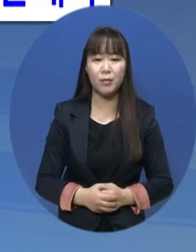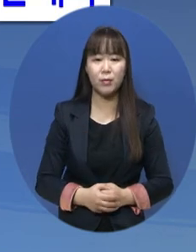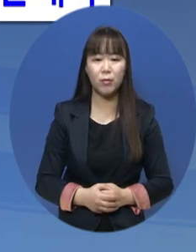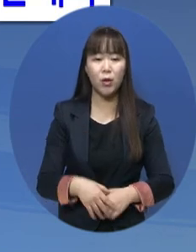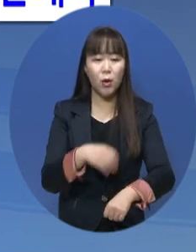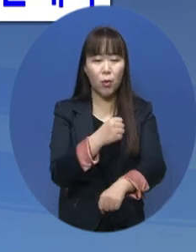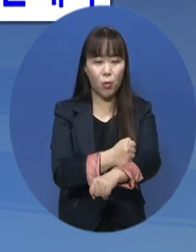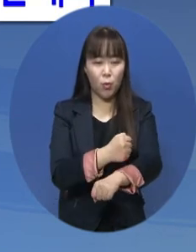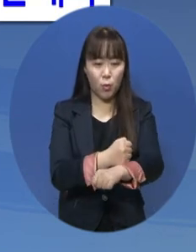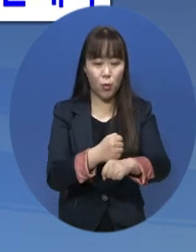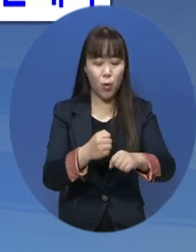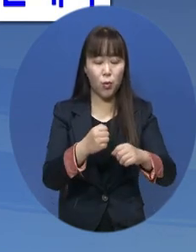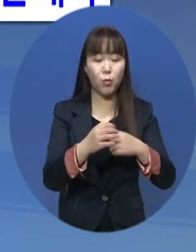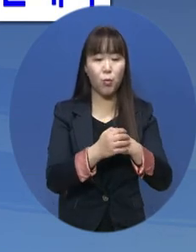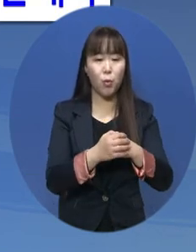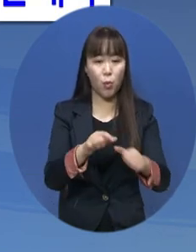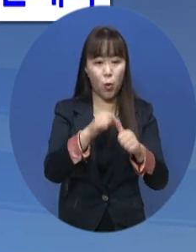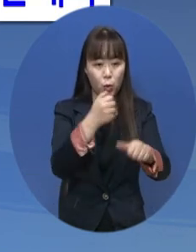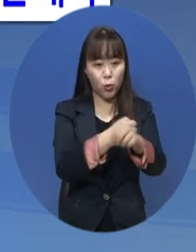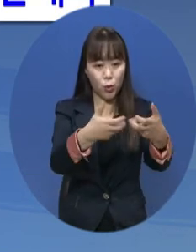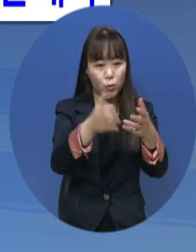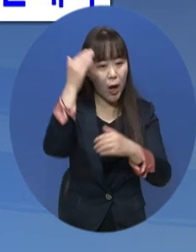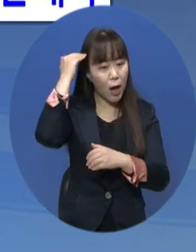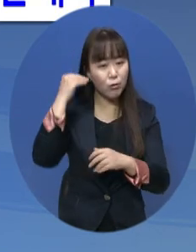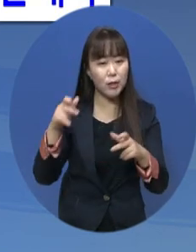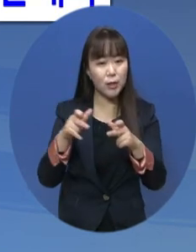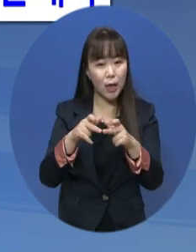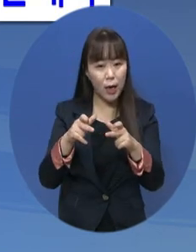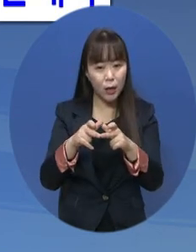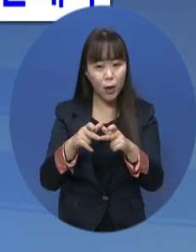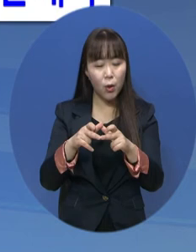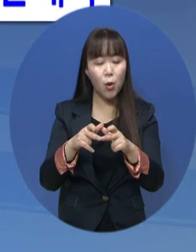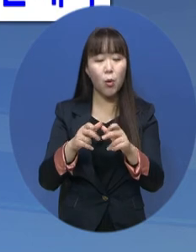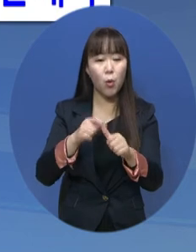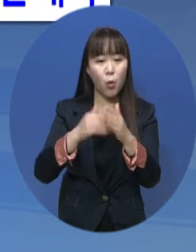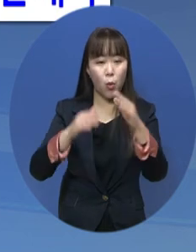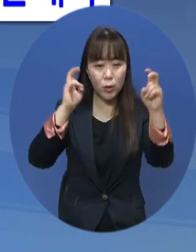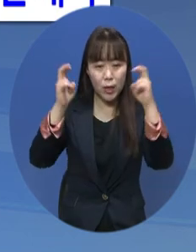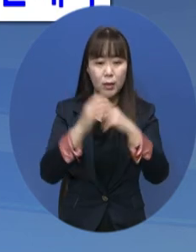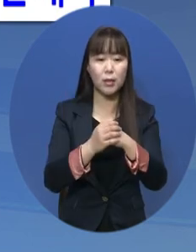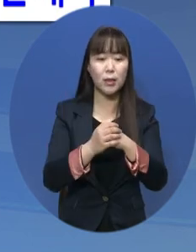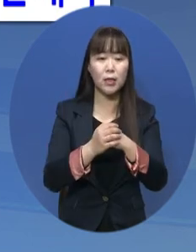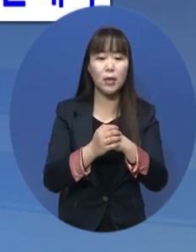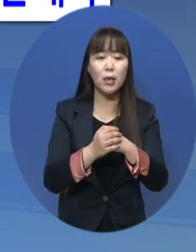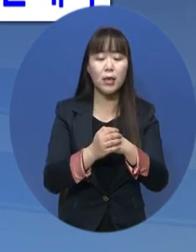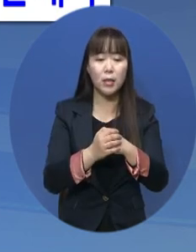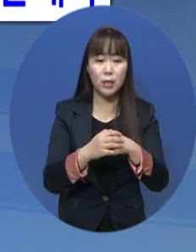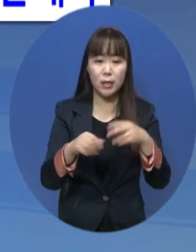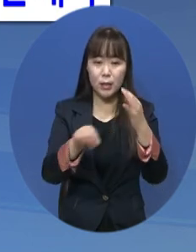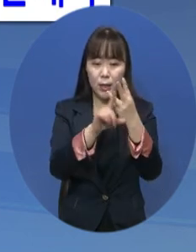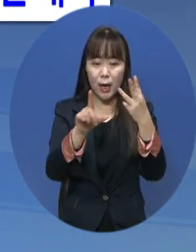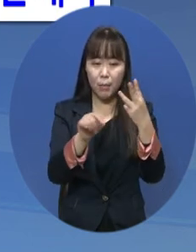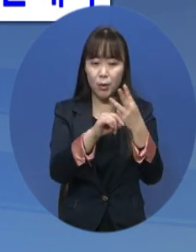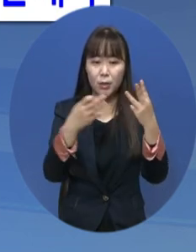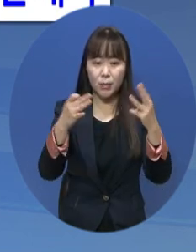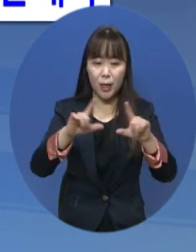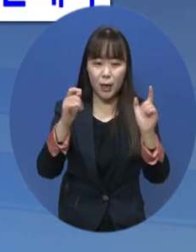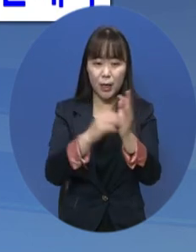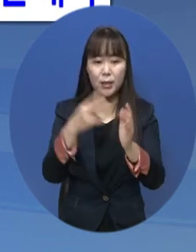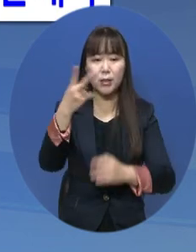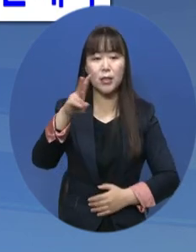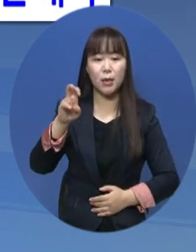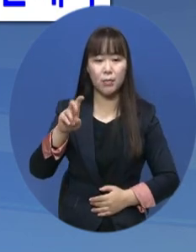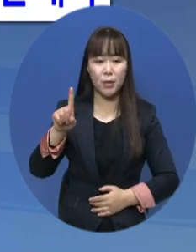고용노동부와 한국장애인고용공단이 다음 달 14일까지 2021년 제30회 장애인고용